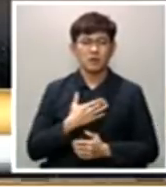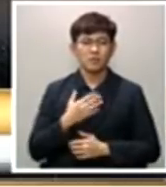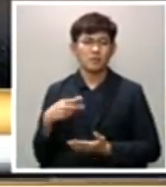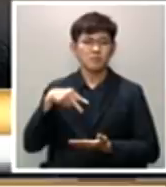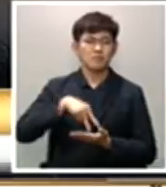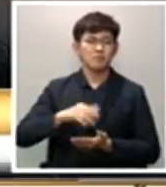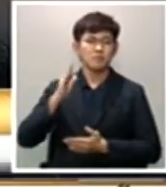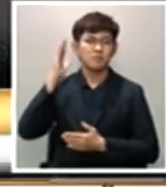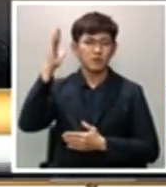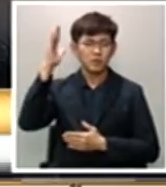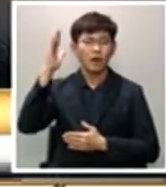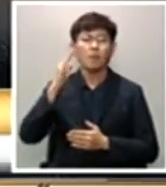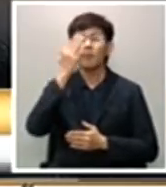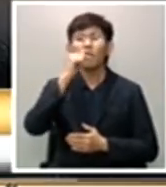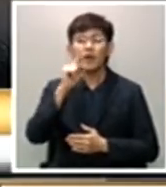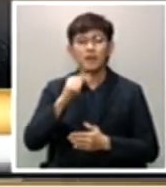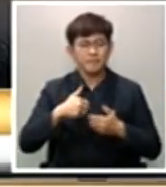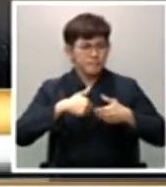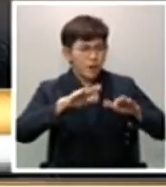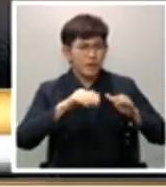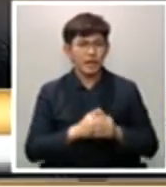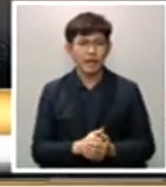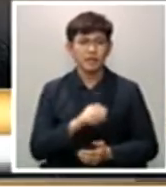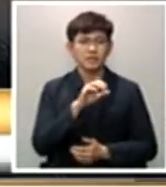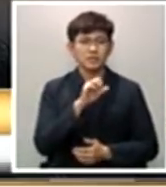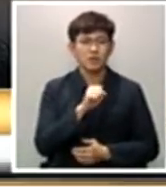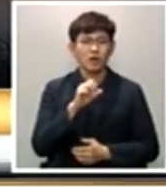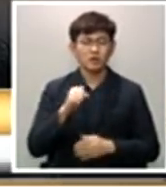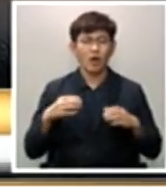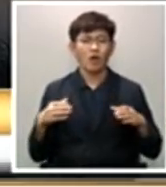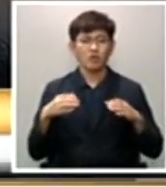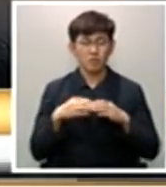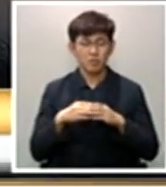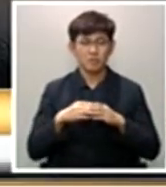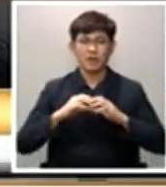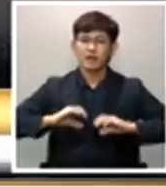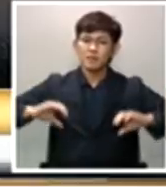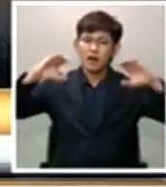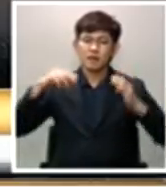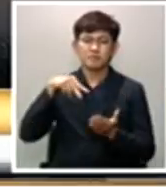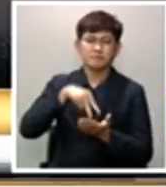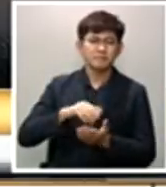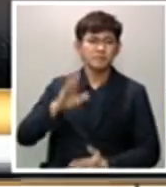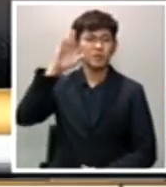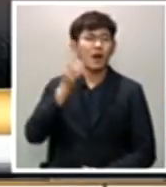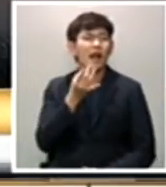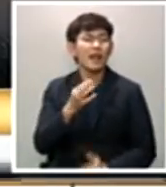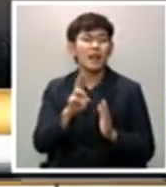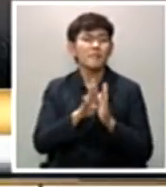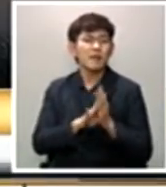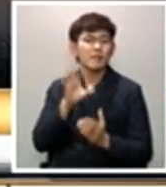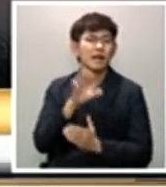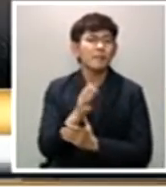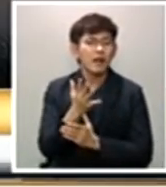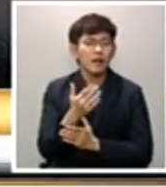านที่ปล่อยให้สมาชิกพรรครัฐบาลขึ้นมาประท้วงก็ไม่บอกข้อบังคับผมประท้วงท่านตาม